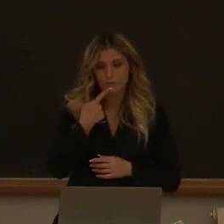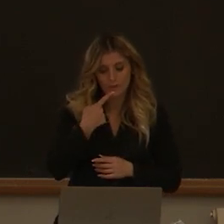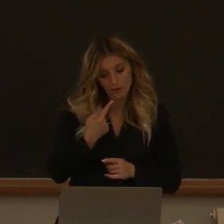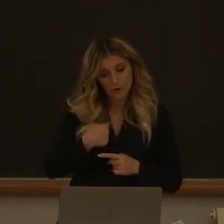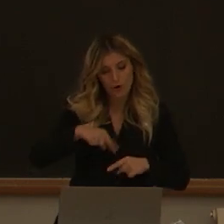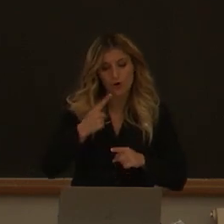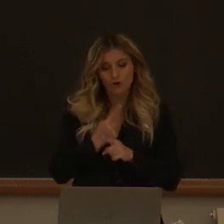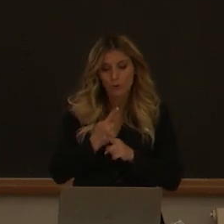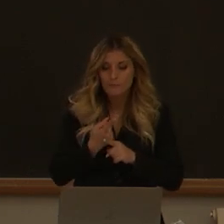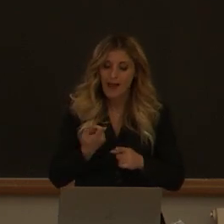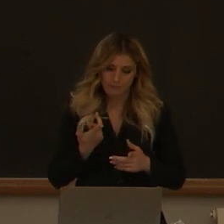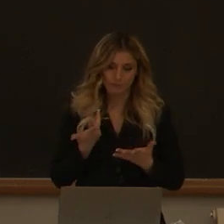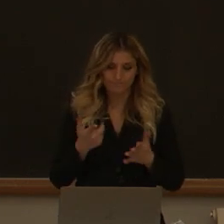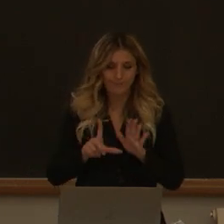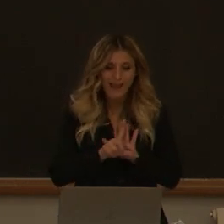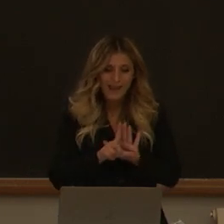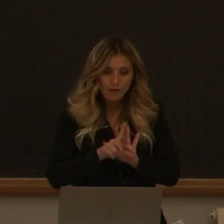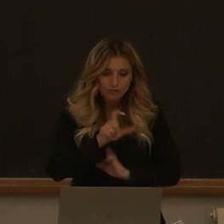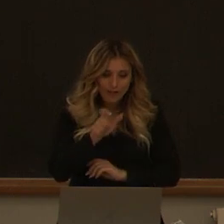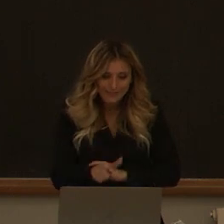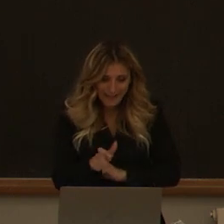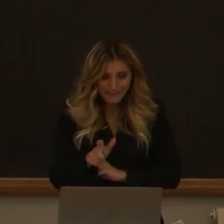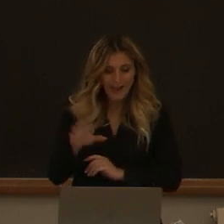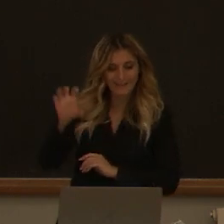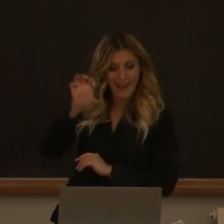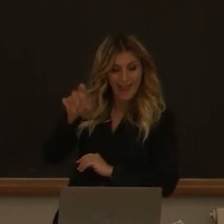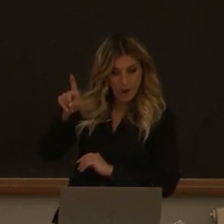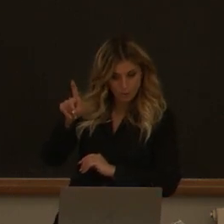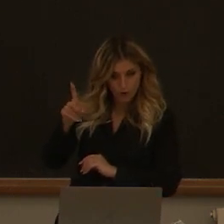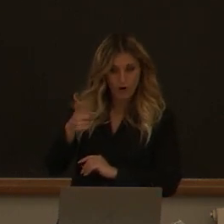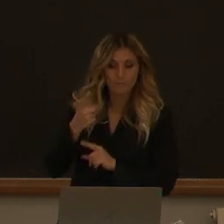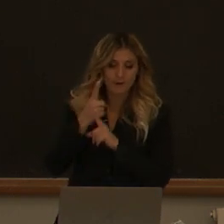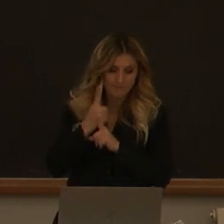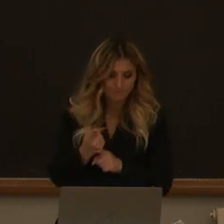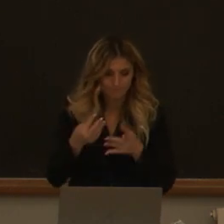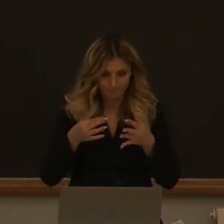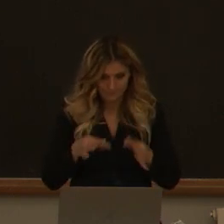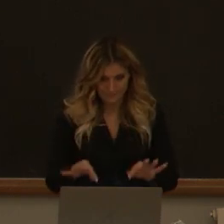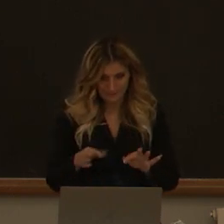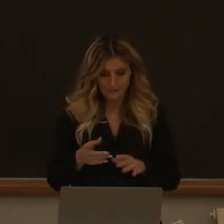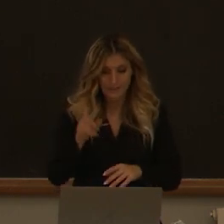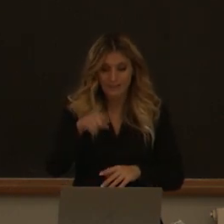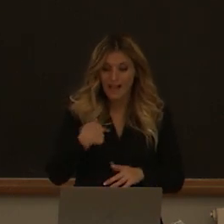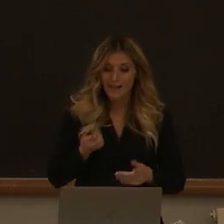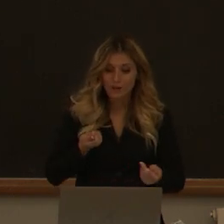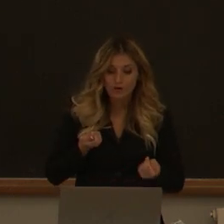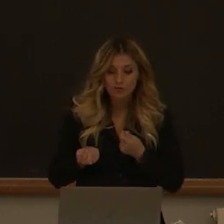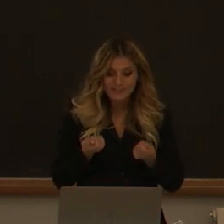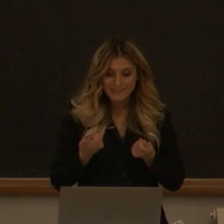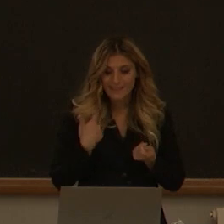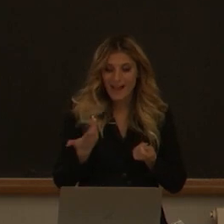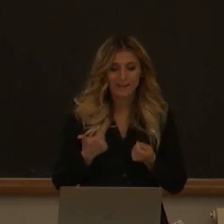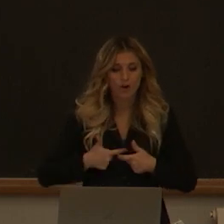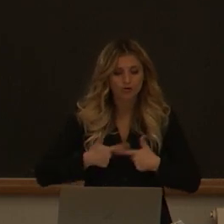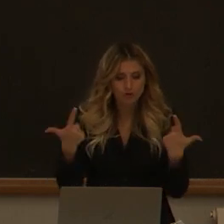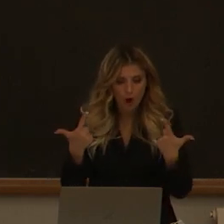applicare le normative italiane e quelle europee per quanto riguarda la Food Dimension, ma anche gestire le eccedenze secondo la